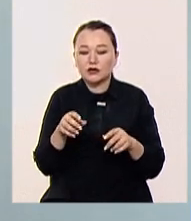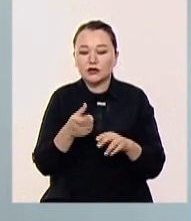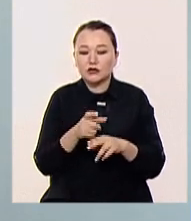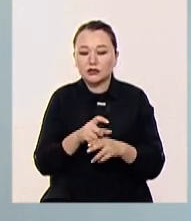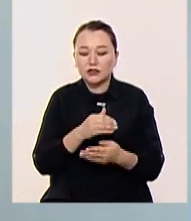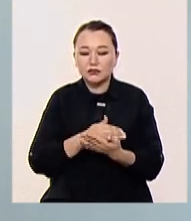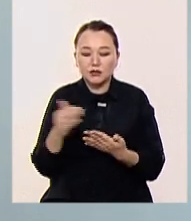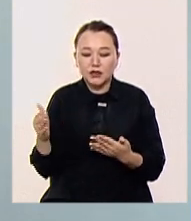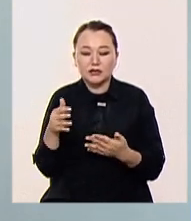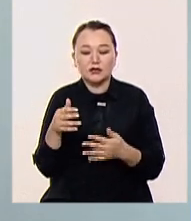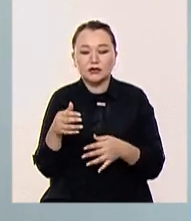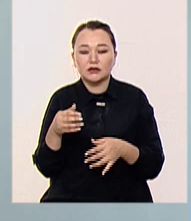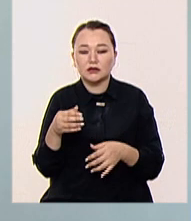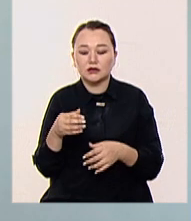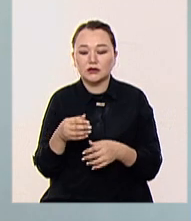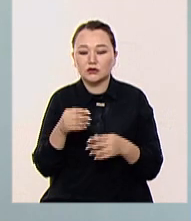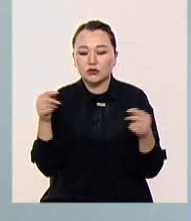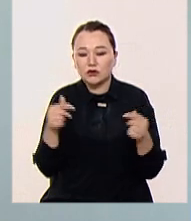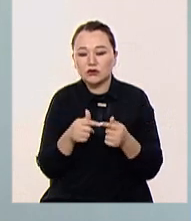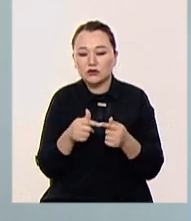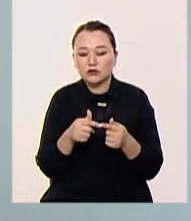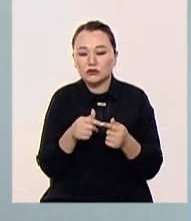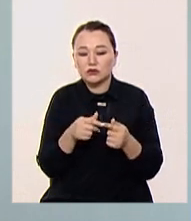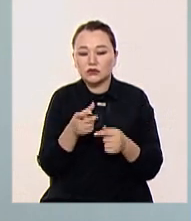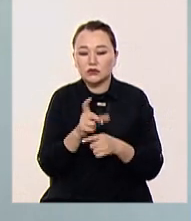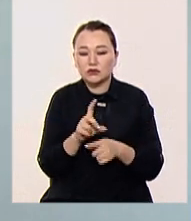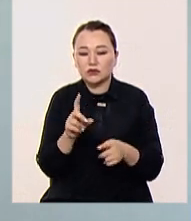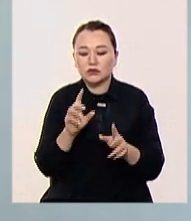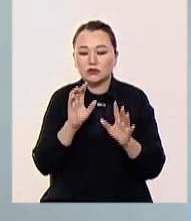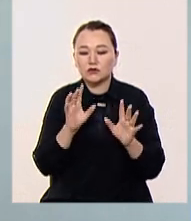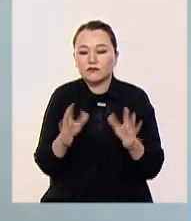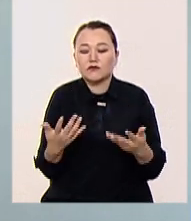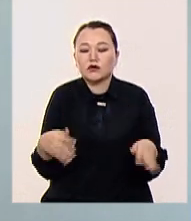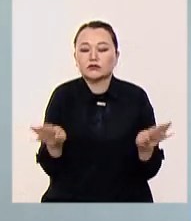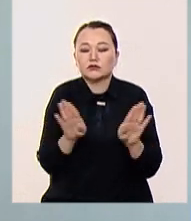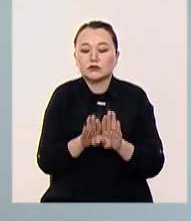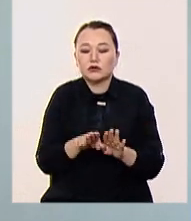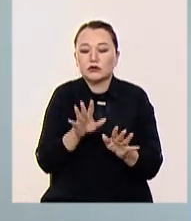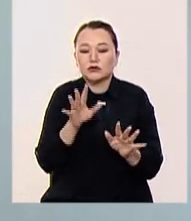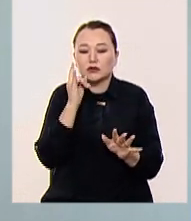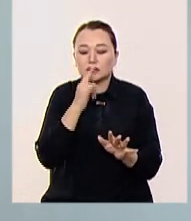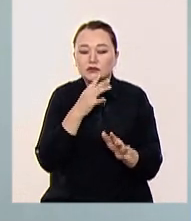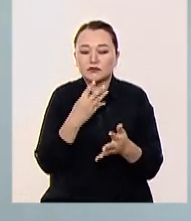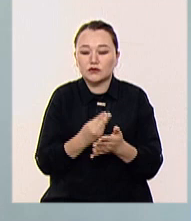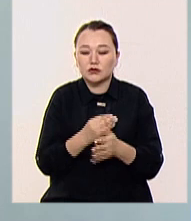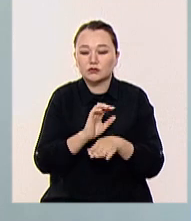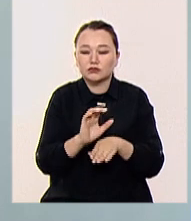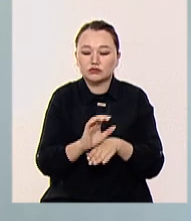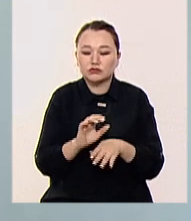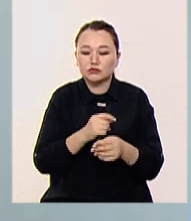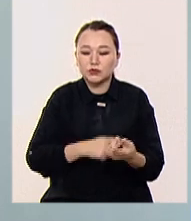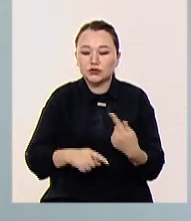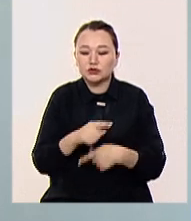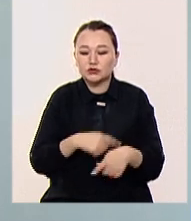Және де осы бір нақты осыдан жабылған жағдайда біздің отандық кәсіпорындар осы